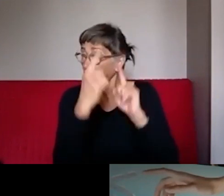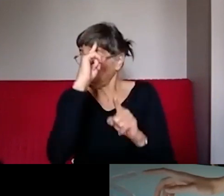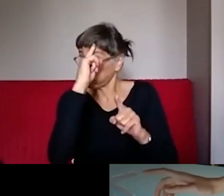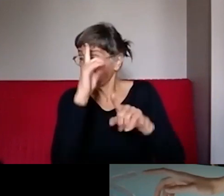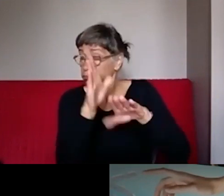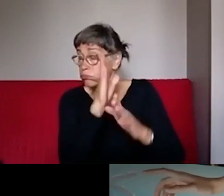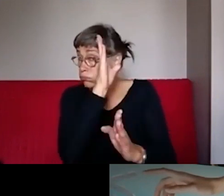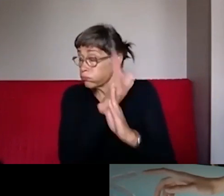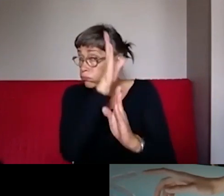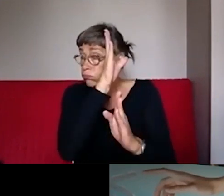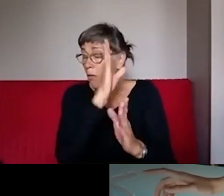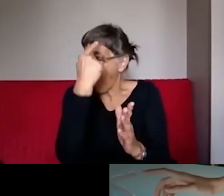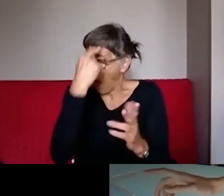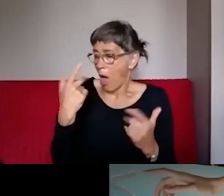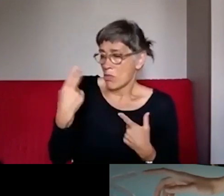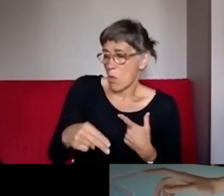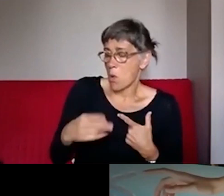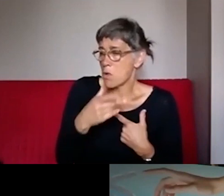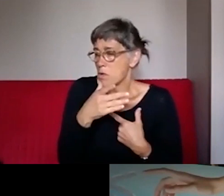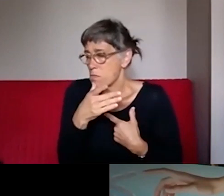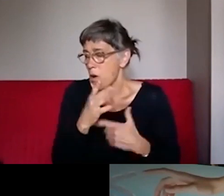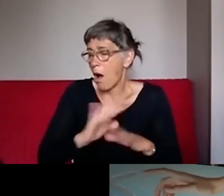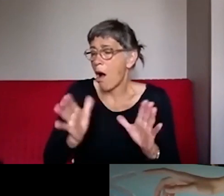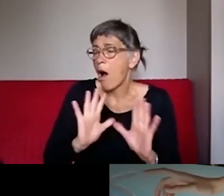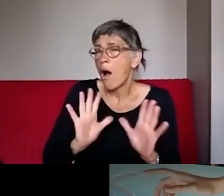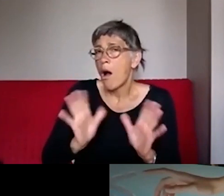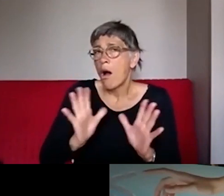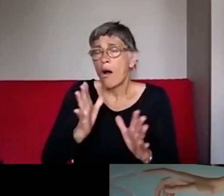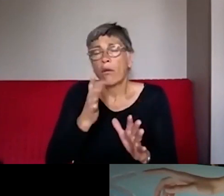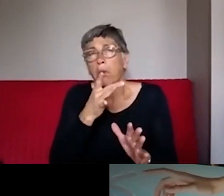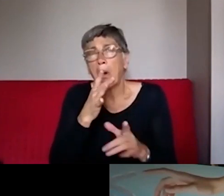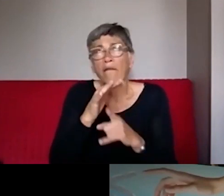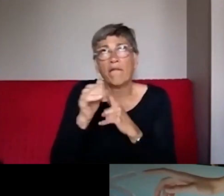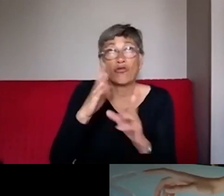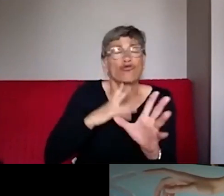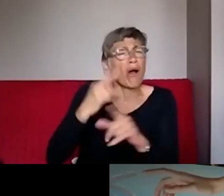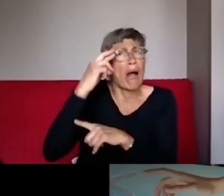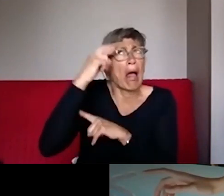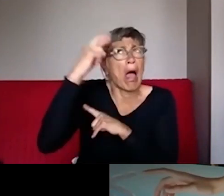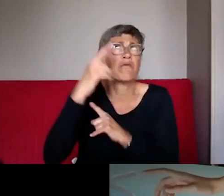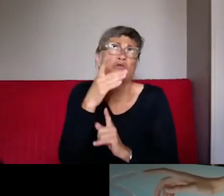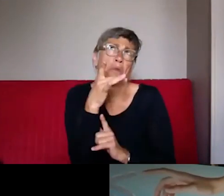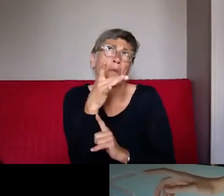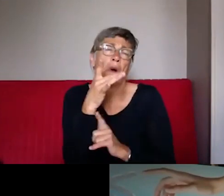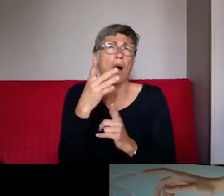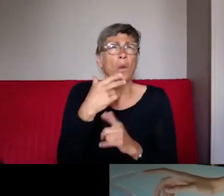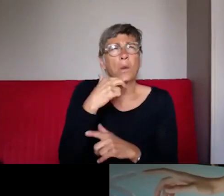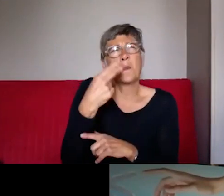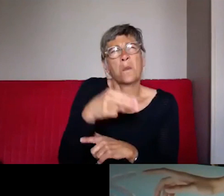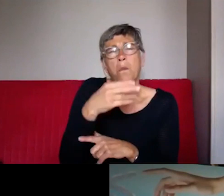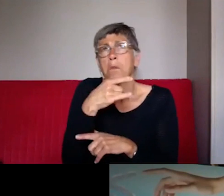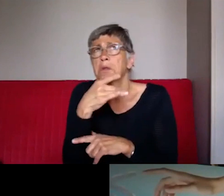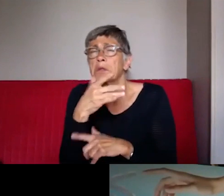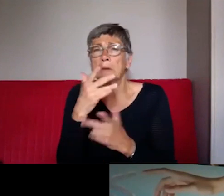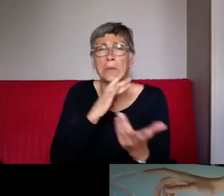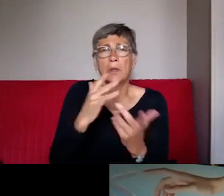limitantes. Non, je n'ai pas, je ne pourrais pas réaliser mes rêves. Non, je pense que justement,